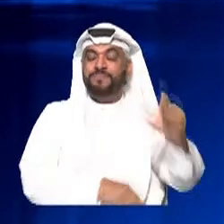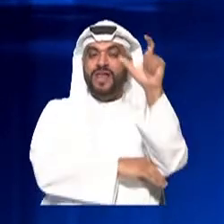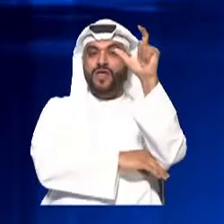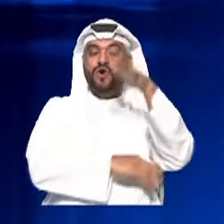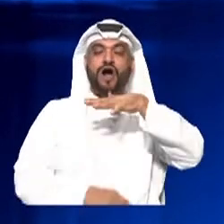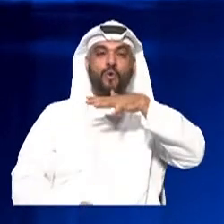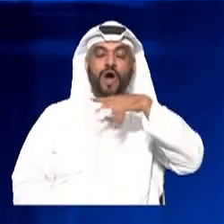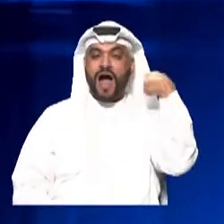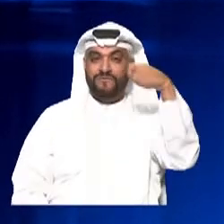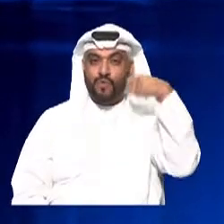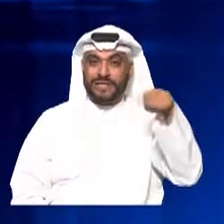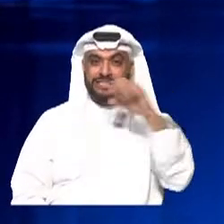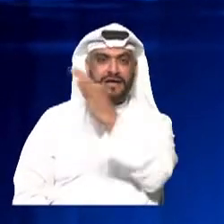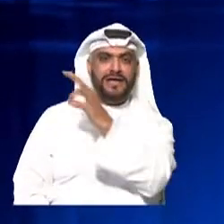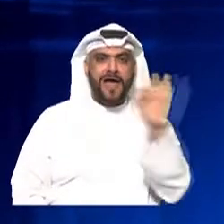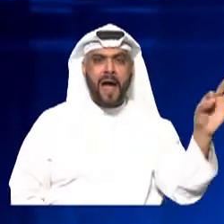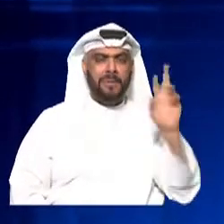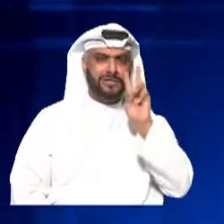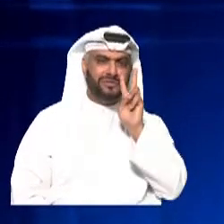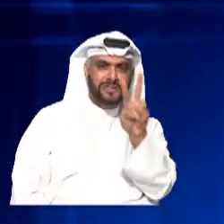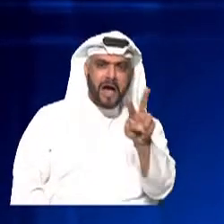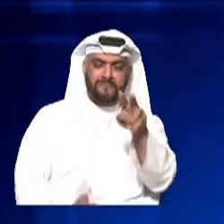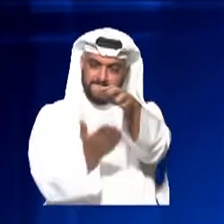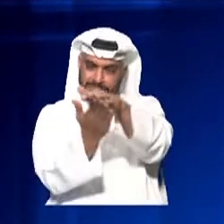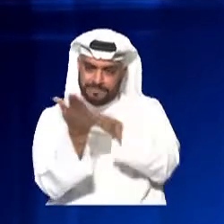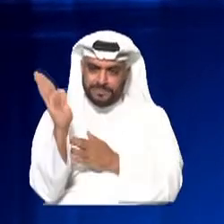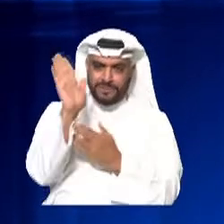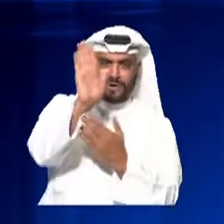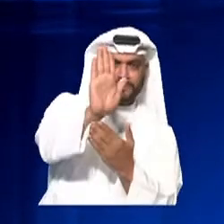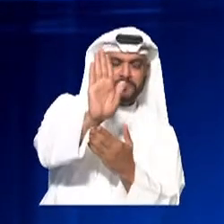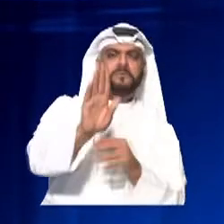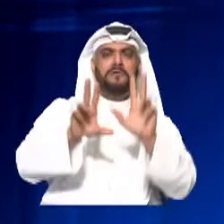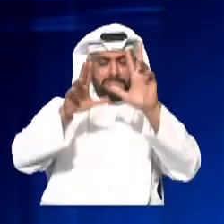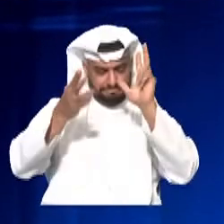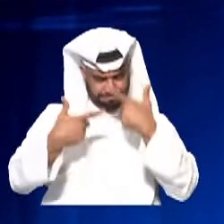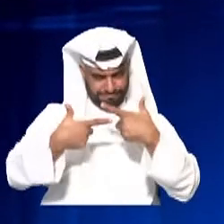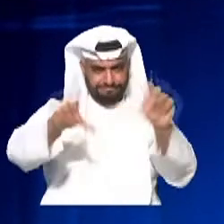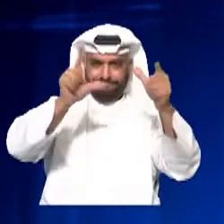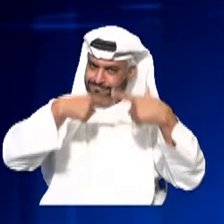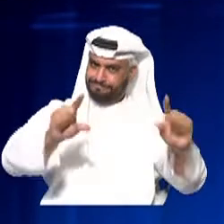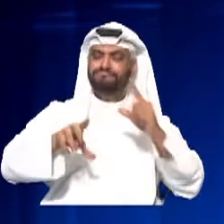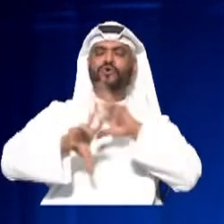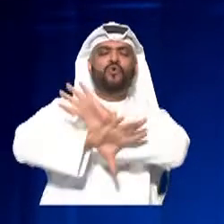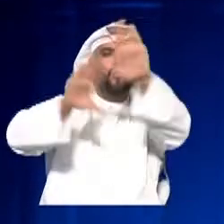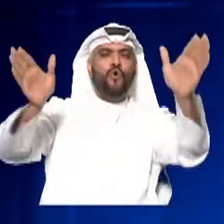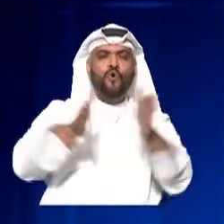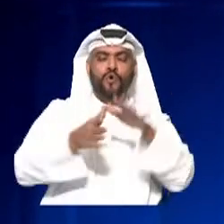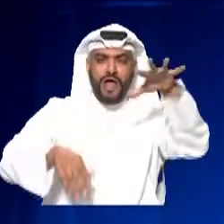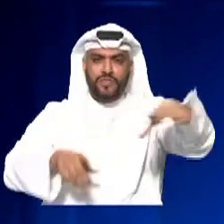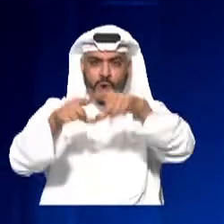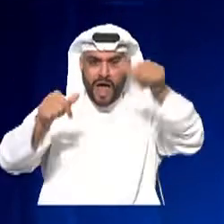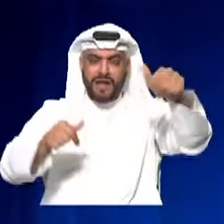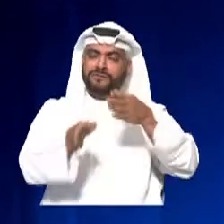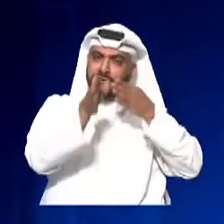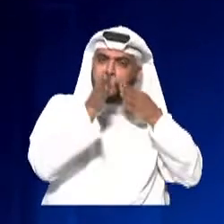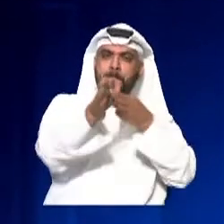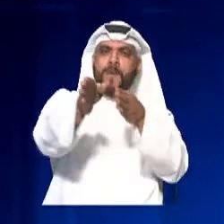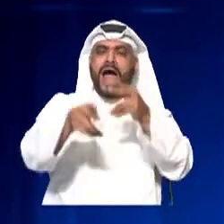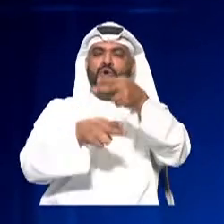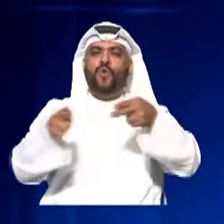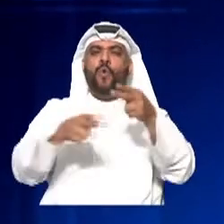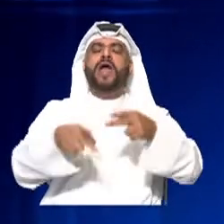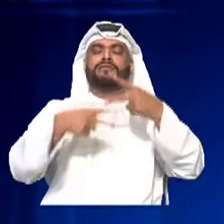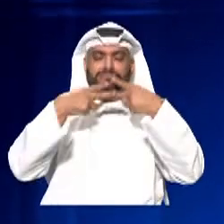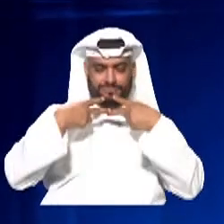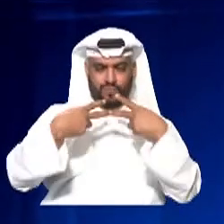في هذا الوقت هو الإسهام بتنقية الخطاب الديني مما ألصق به مما ليس منه،